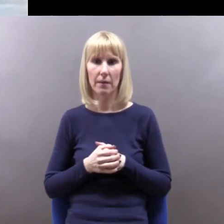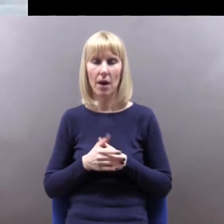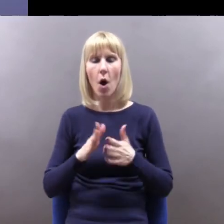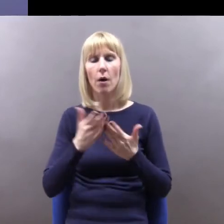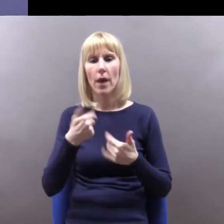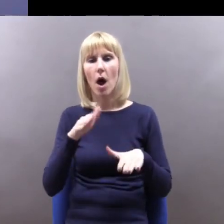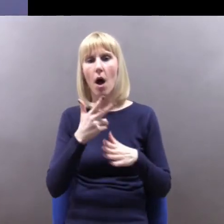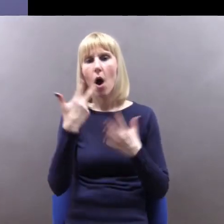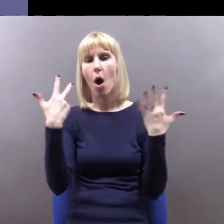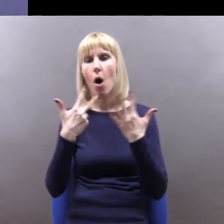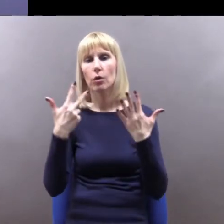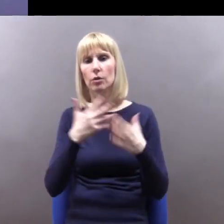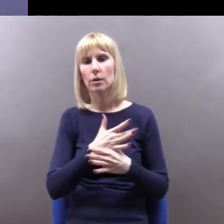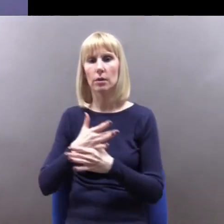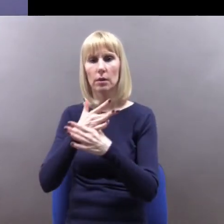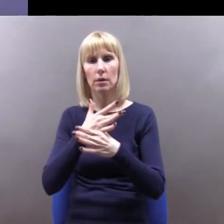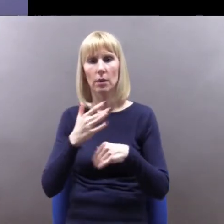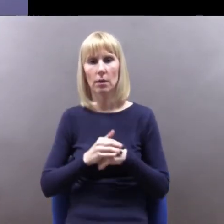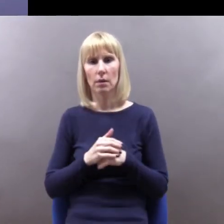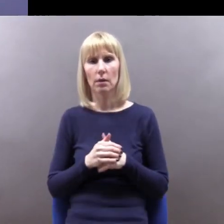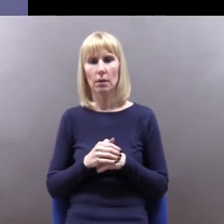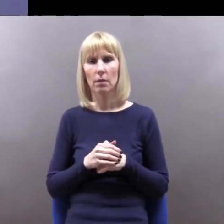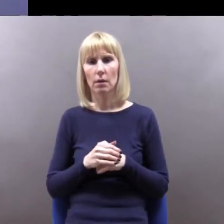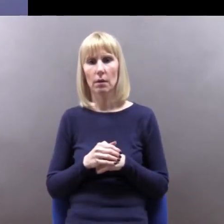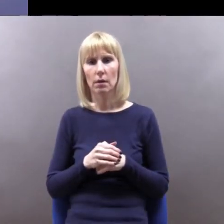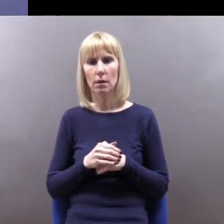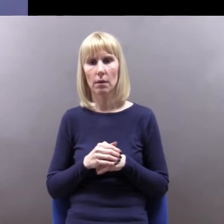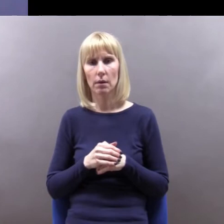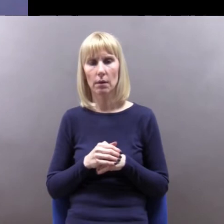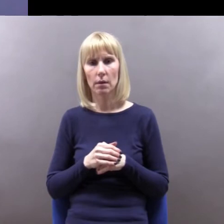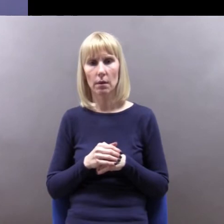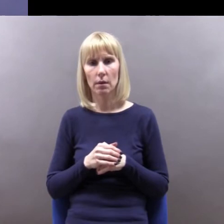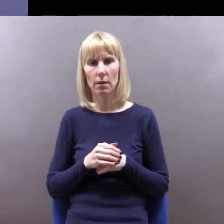stopni wciągając wózek, niestety.